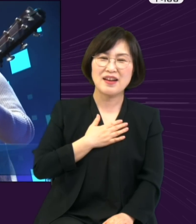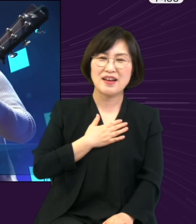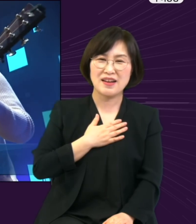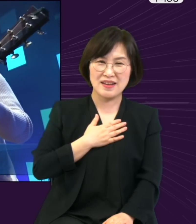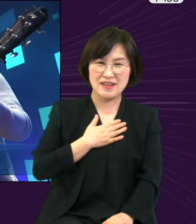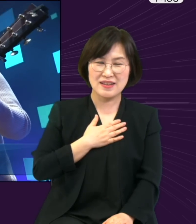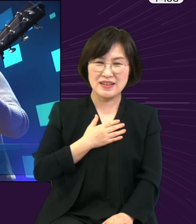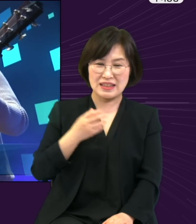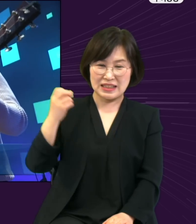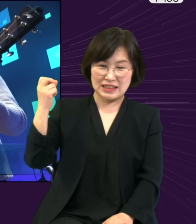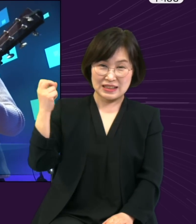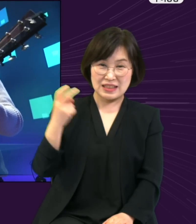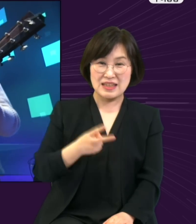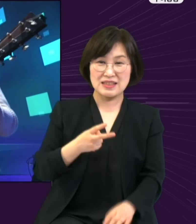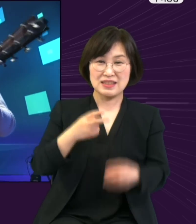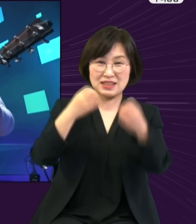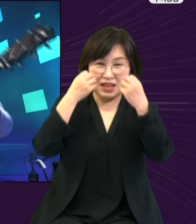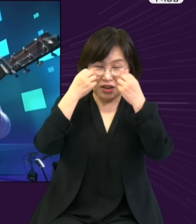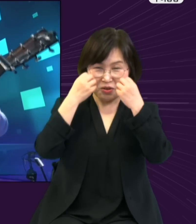주님 오늘 이 시간